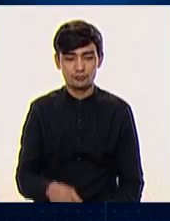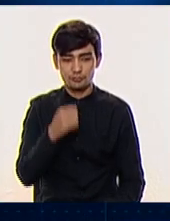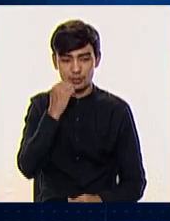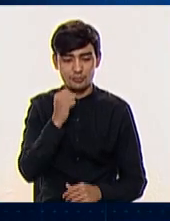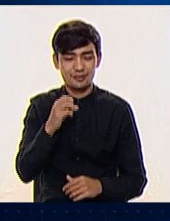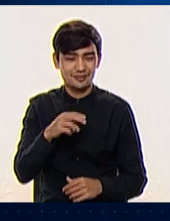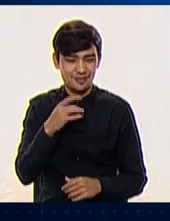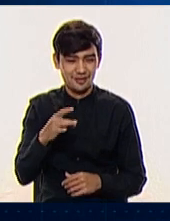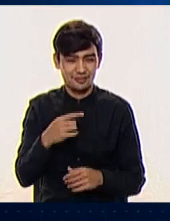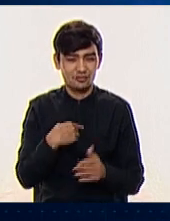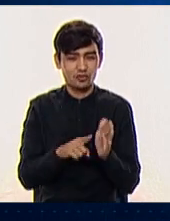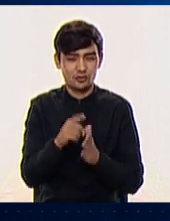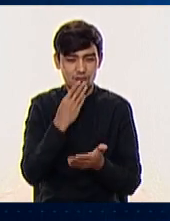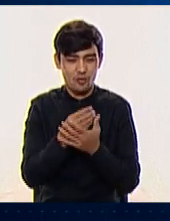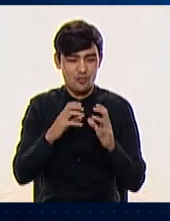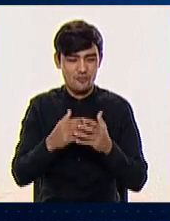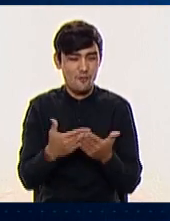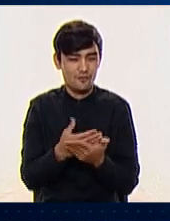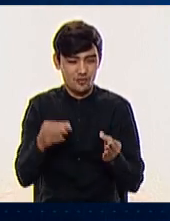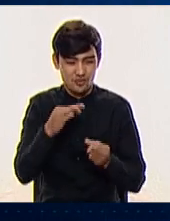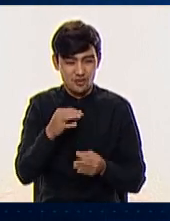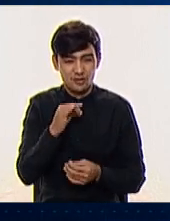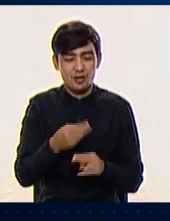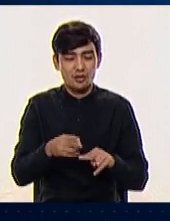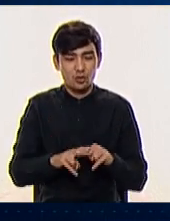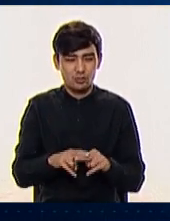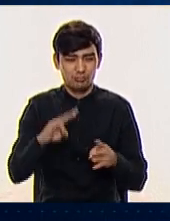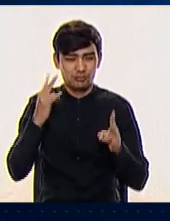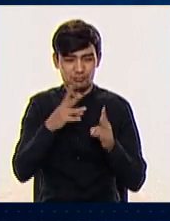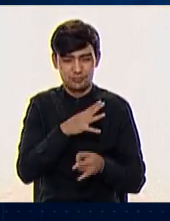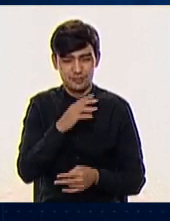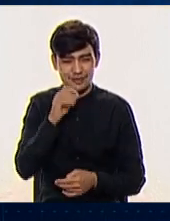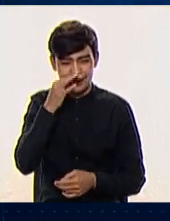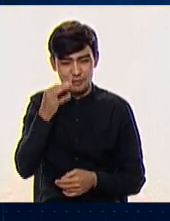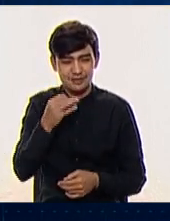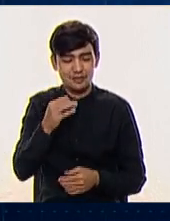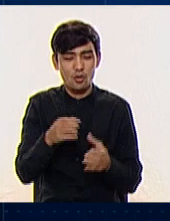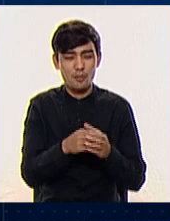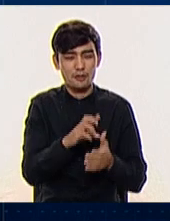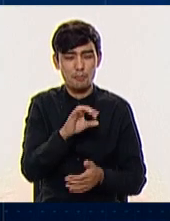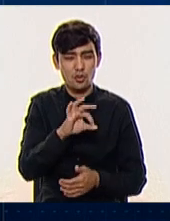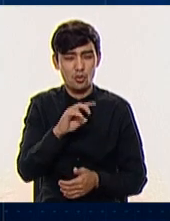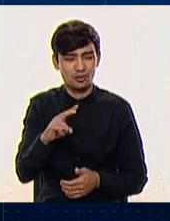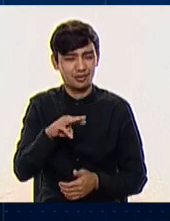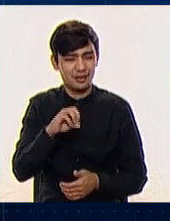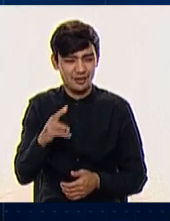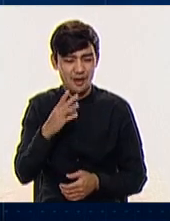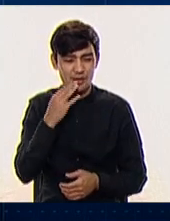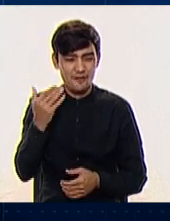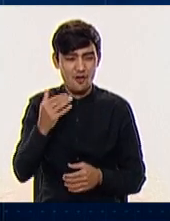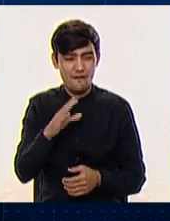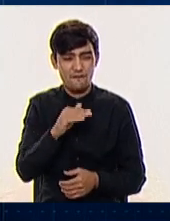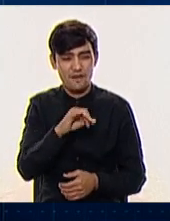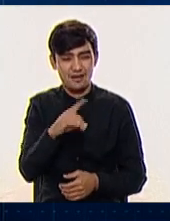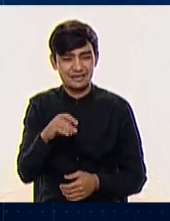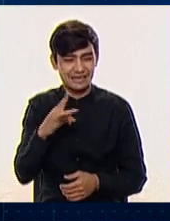Спасибо, Оскар. Начну свой обзор с информации, которая вызвала резонанс. Немецкая компания BioNTech и американский концерн Pfizer вслед